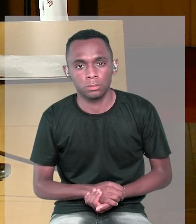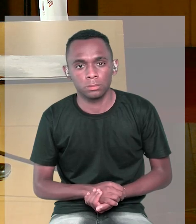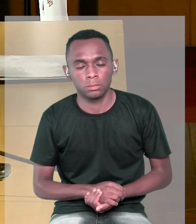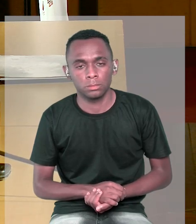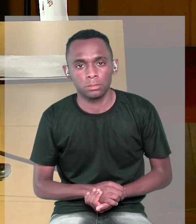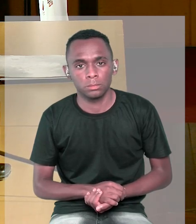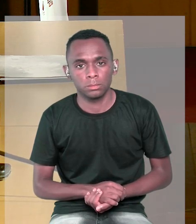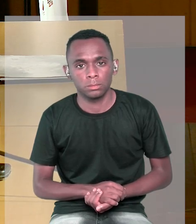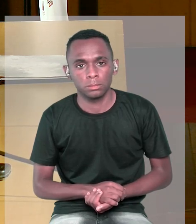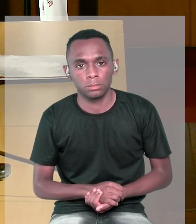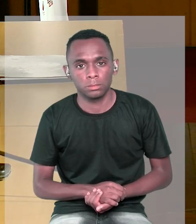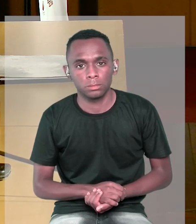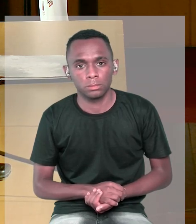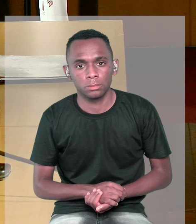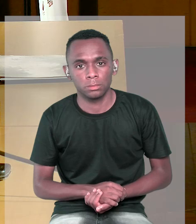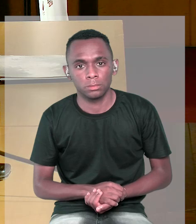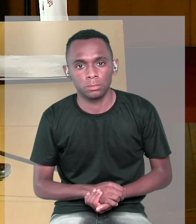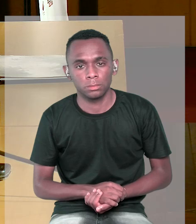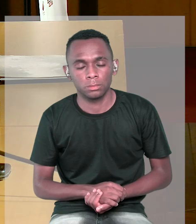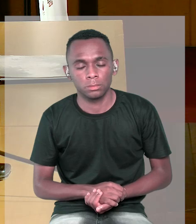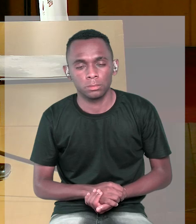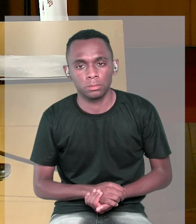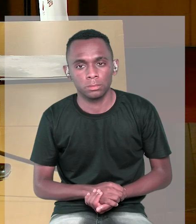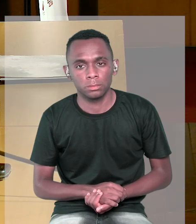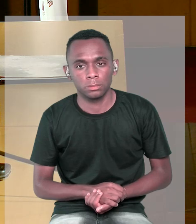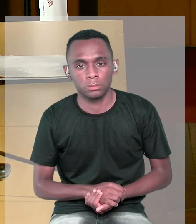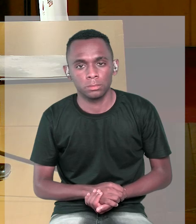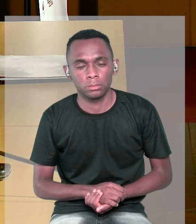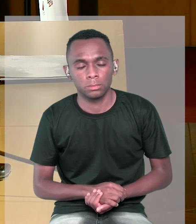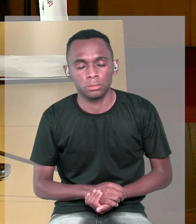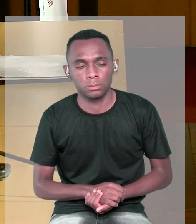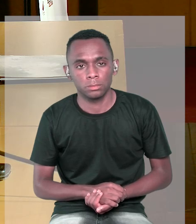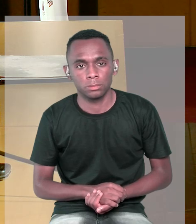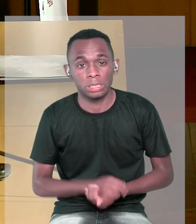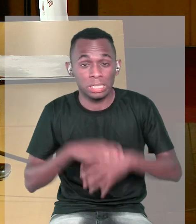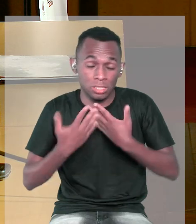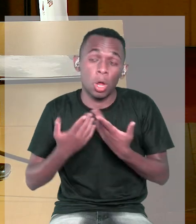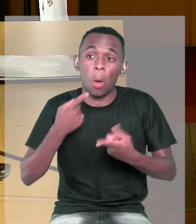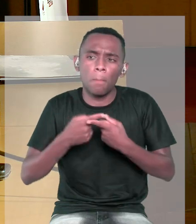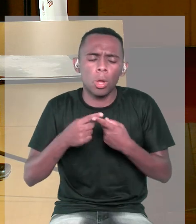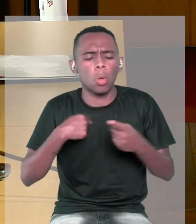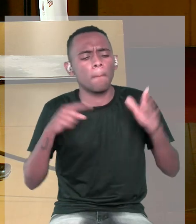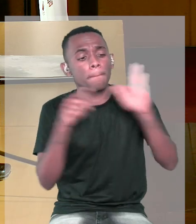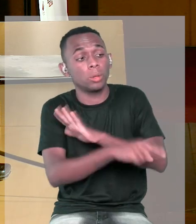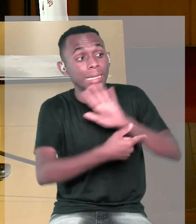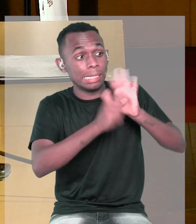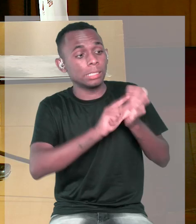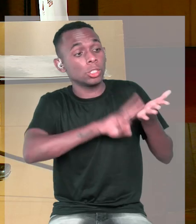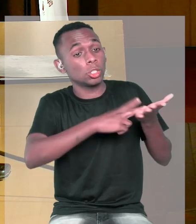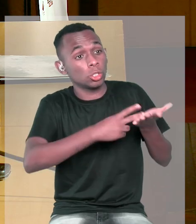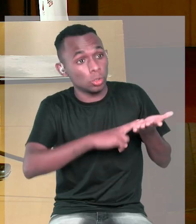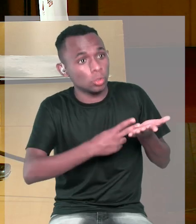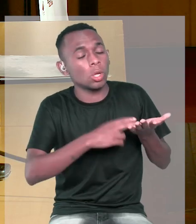trouvé. Parce que effectivement, ce sont des choses nouvelles. É porque eu perguntei para ele antes da tradução